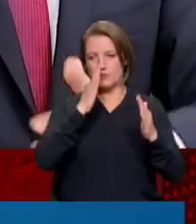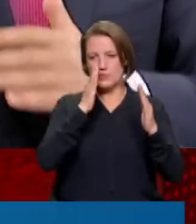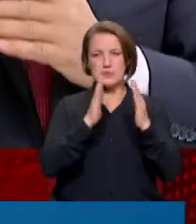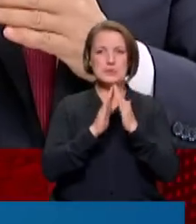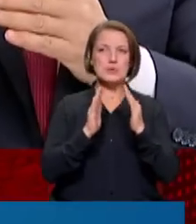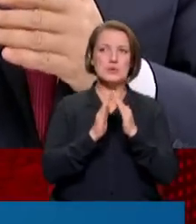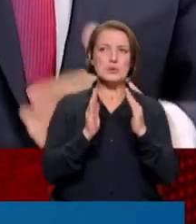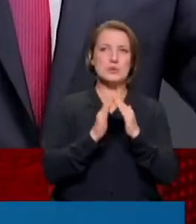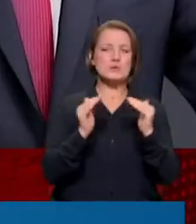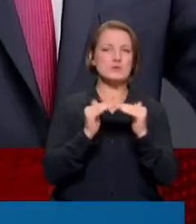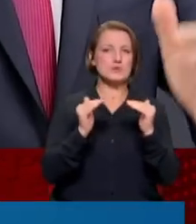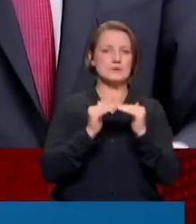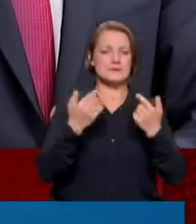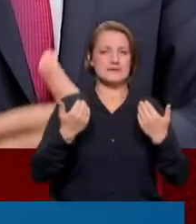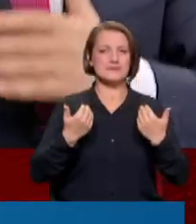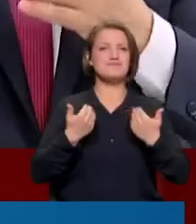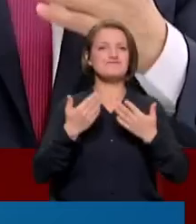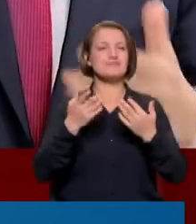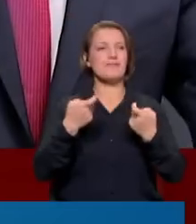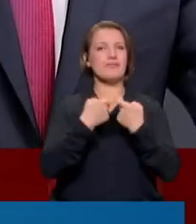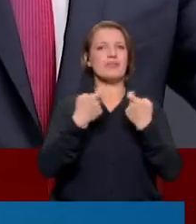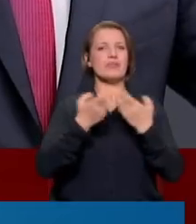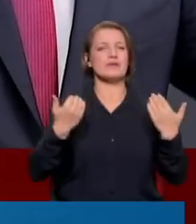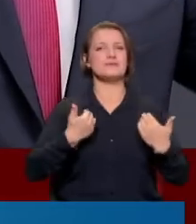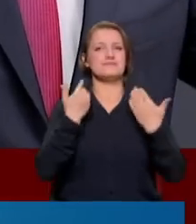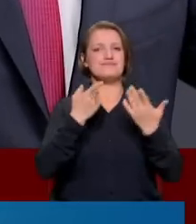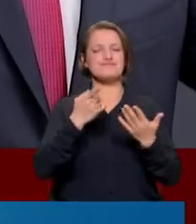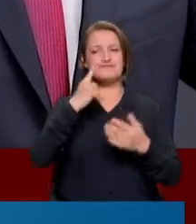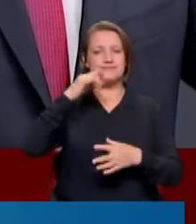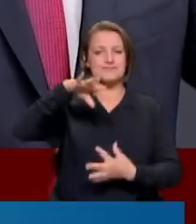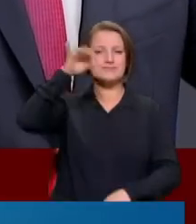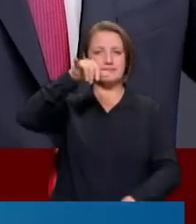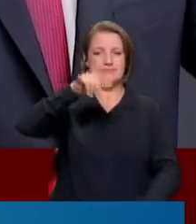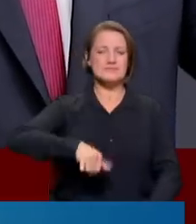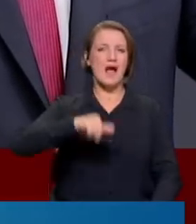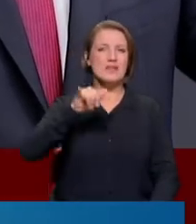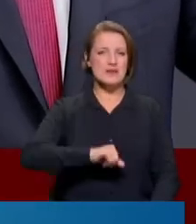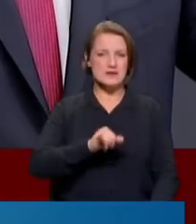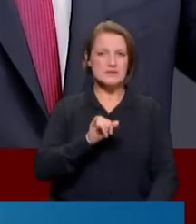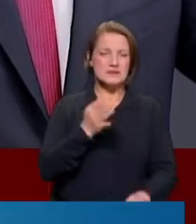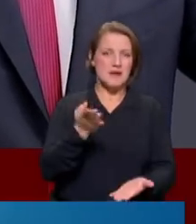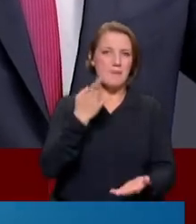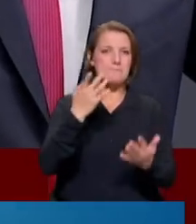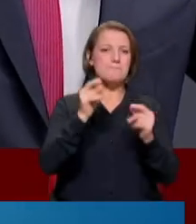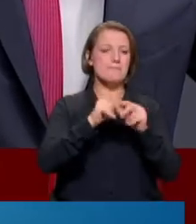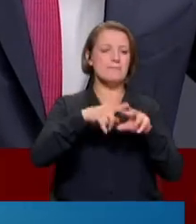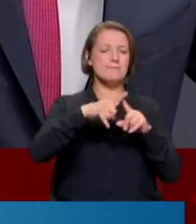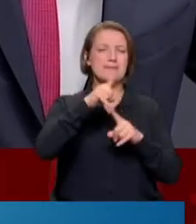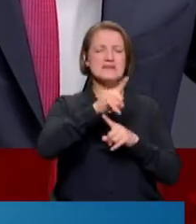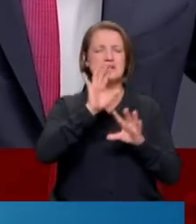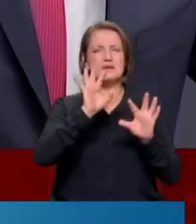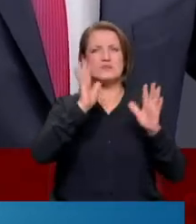açıdan Savaş hukuku açısından ve insan hakları açısından tamamen batı çökmüştür ve bunu tarih öyle